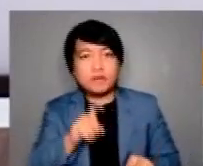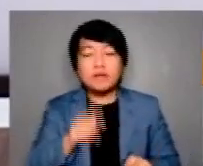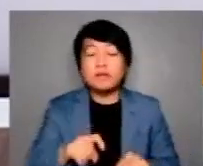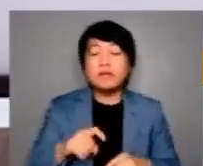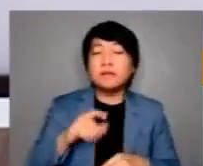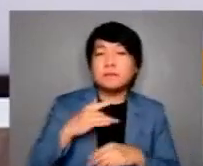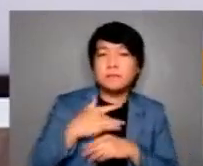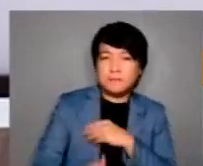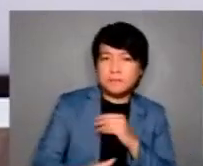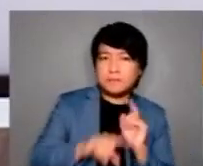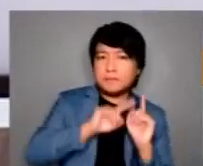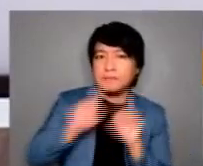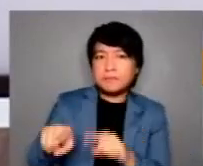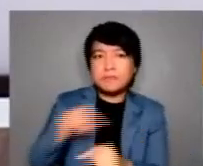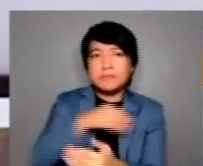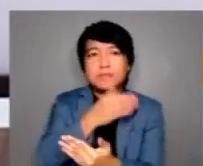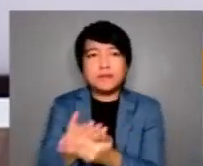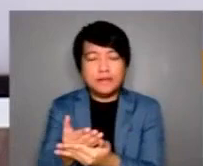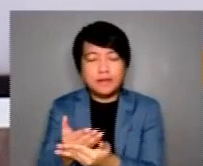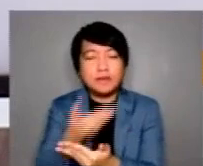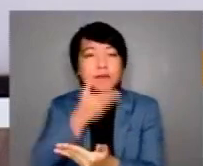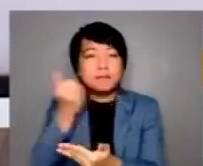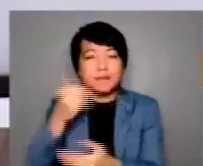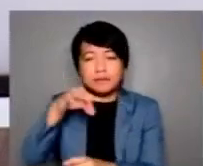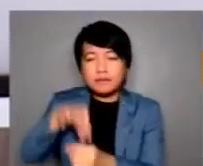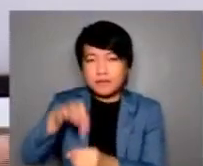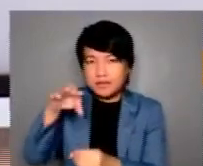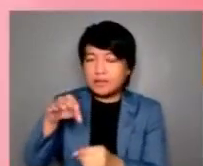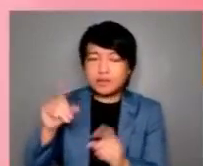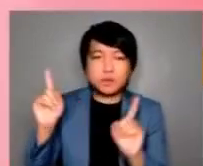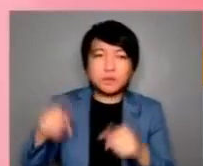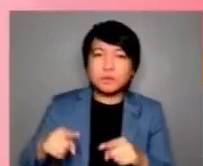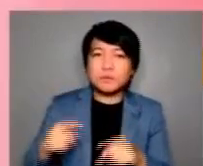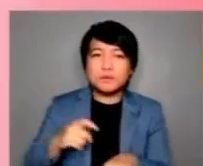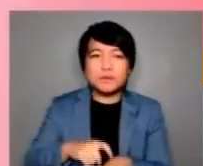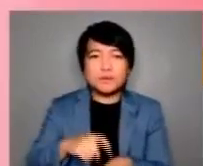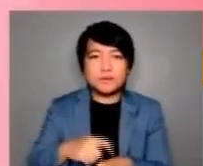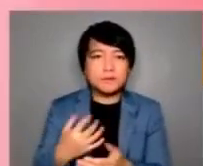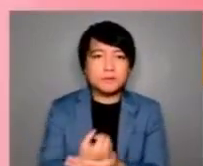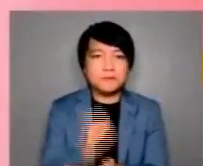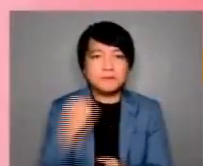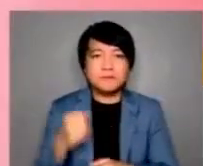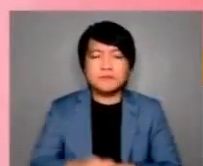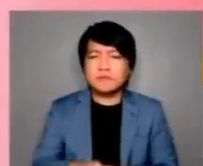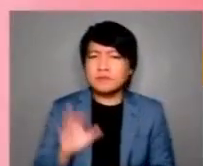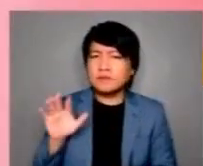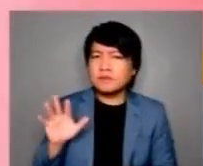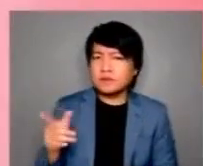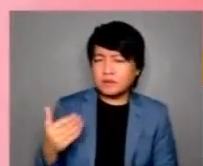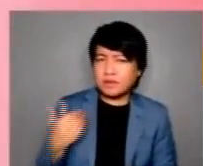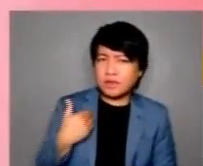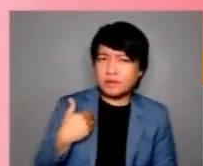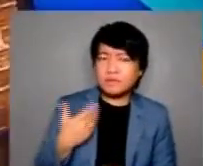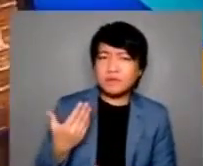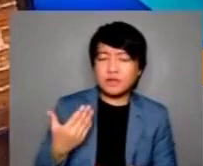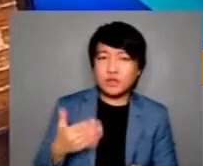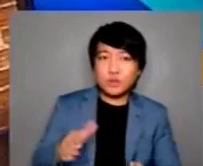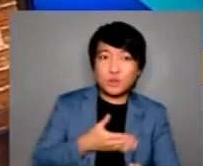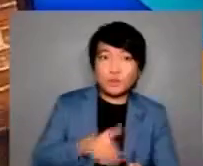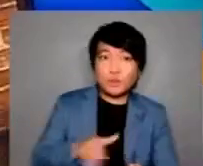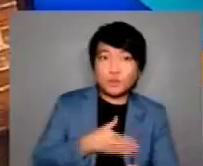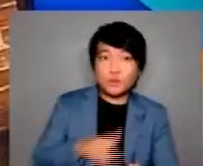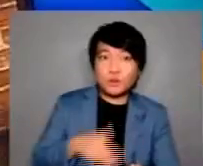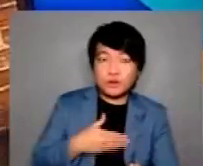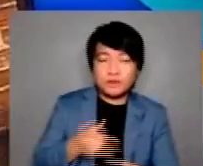maaga ring makakatapos sa ating pagboto Oo habol ko lang yung may bastos bang jingle na disqualify ba yun ah pinatanggal po natin si Voltes 5